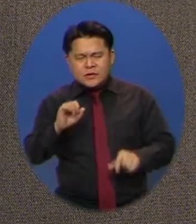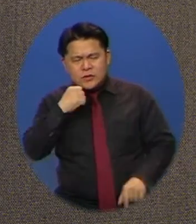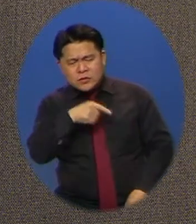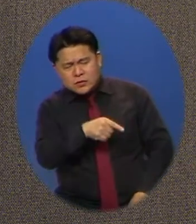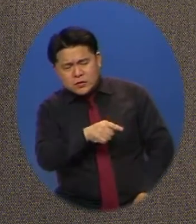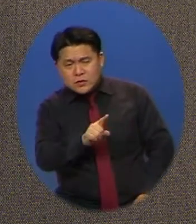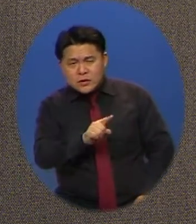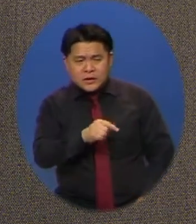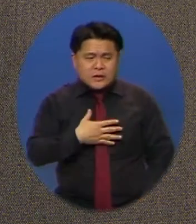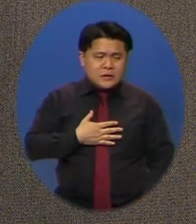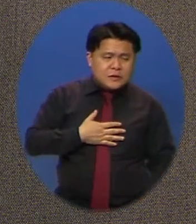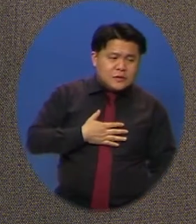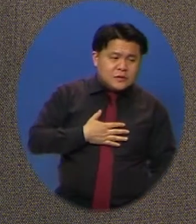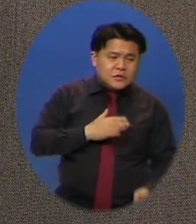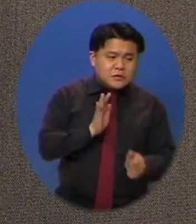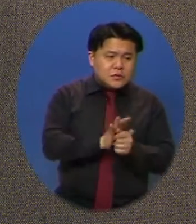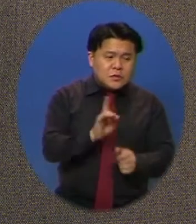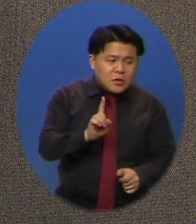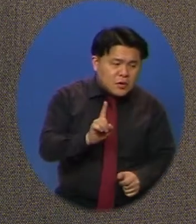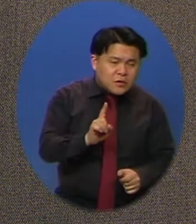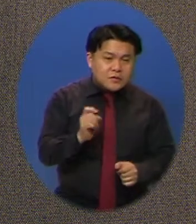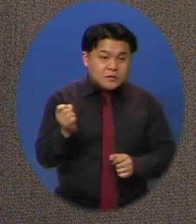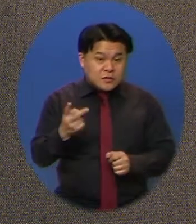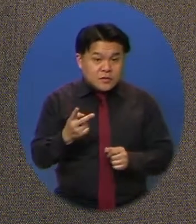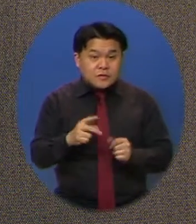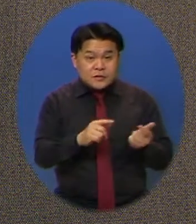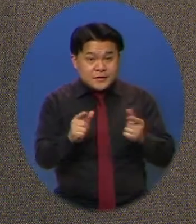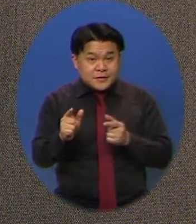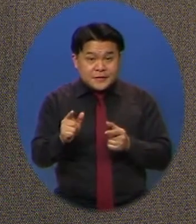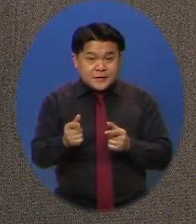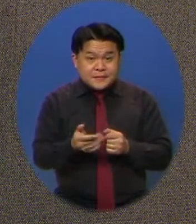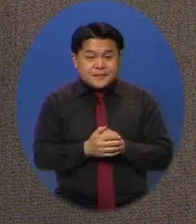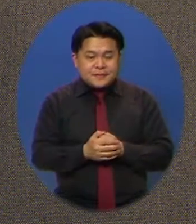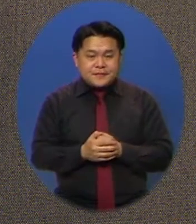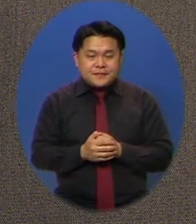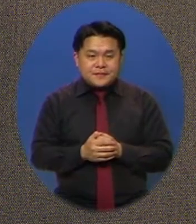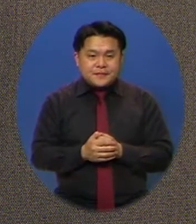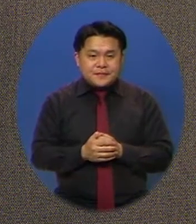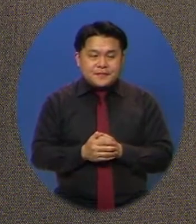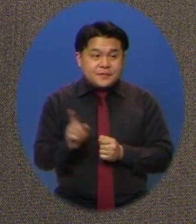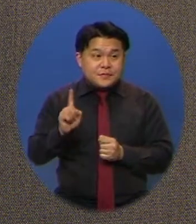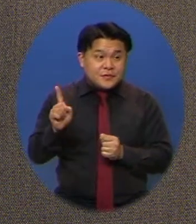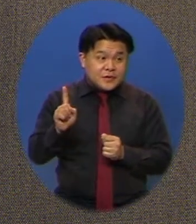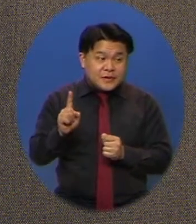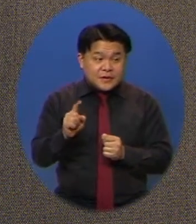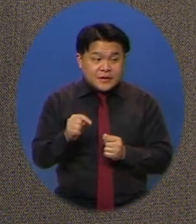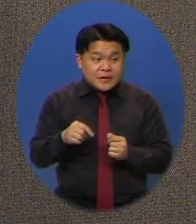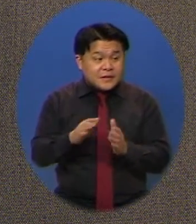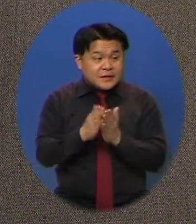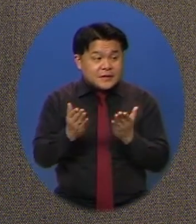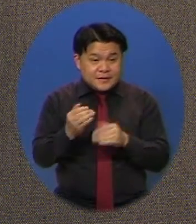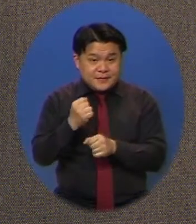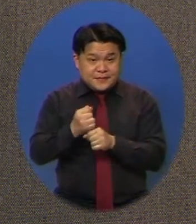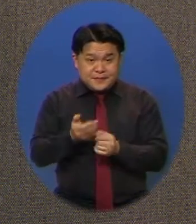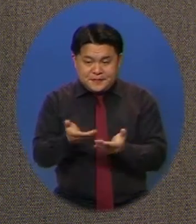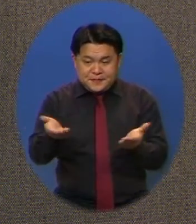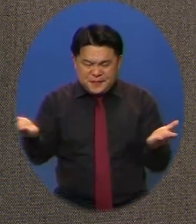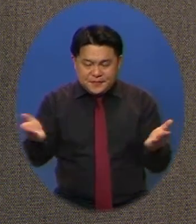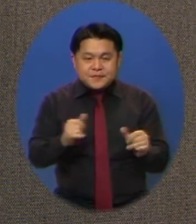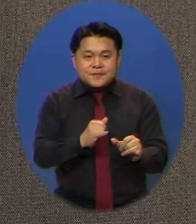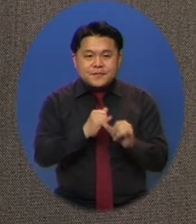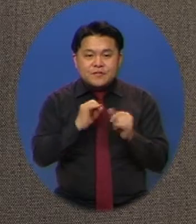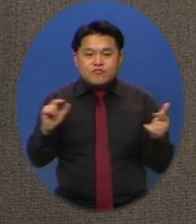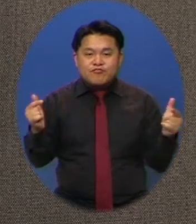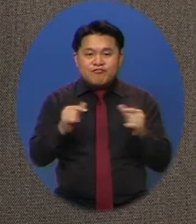때 어떤 도움이 필요할지 그런 부분을 우리가 매뉴얼을 잘 만들면서 자살률을 획기적으로